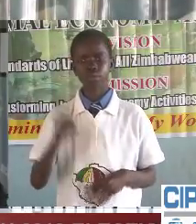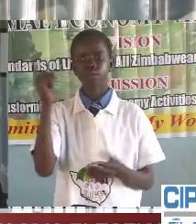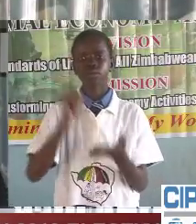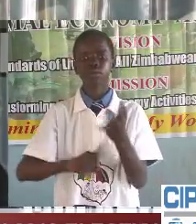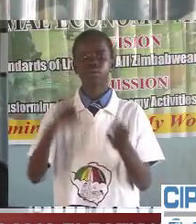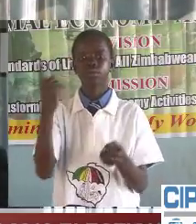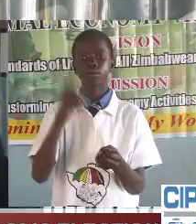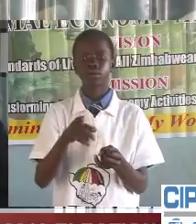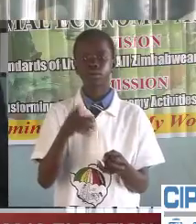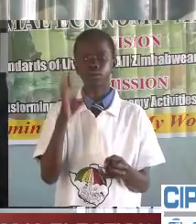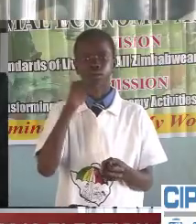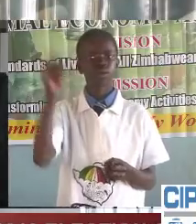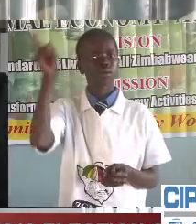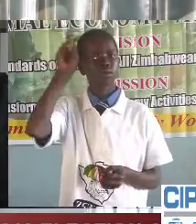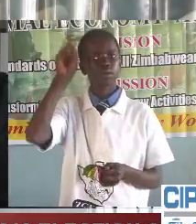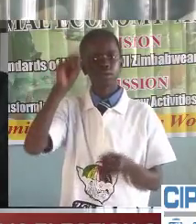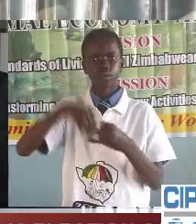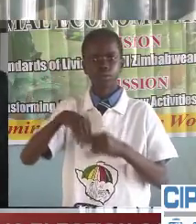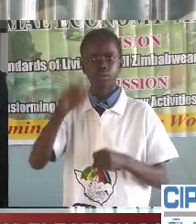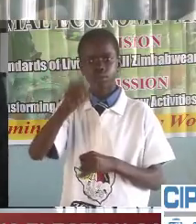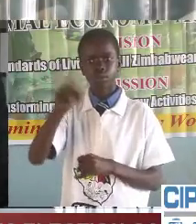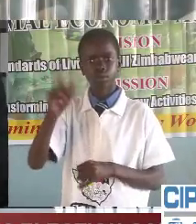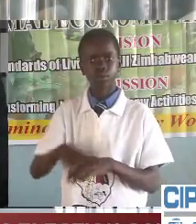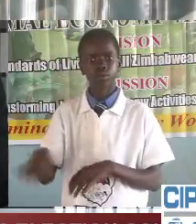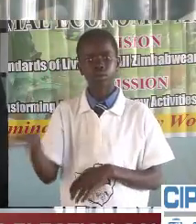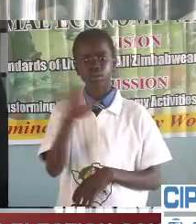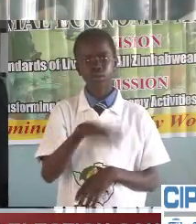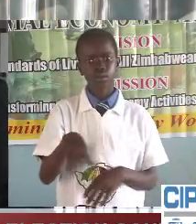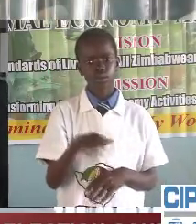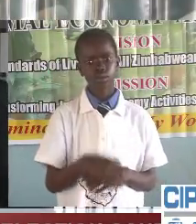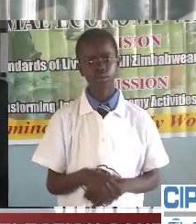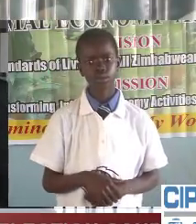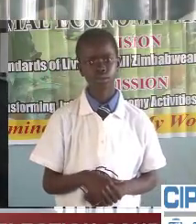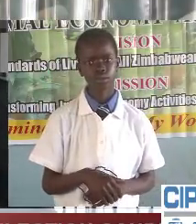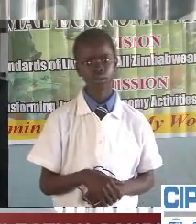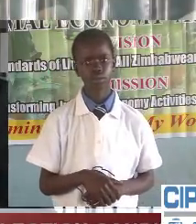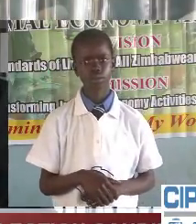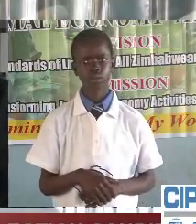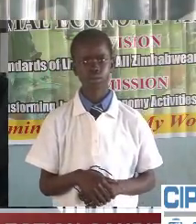rokutanga raticharangarira vanhu vakaita saizvozvo.